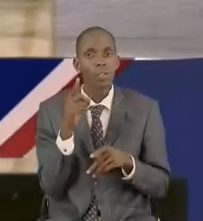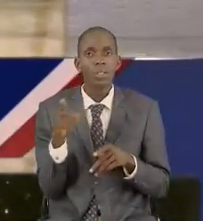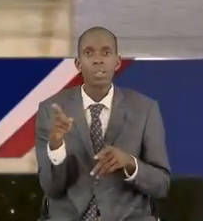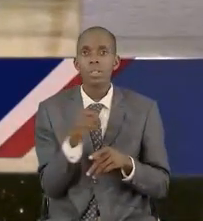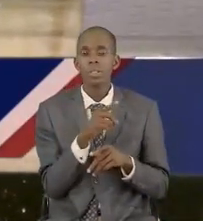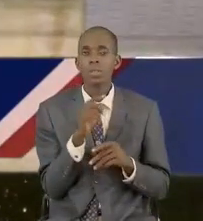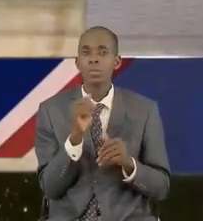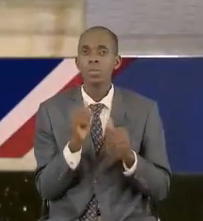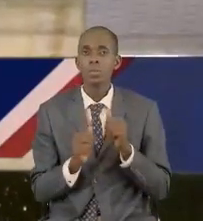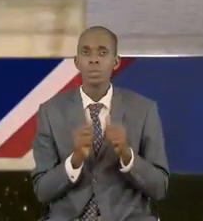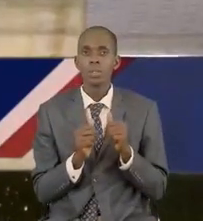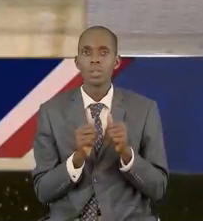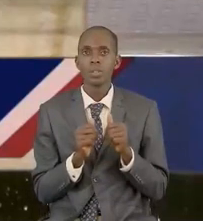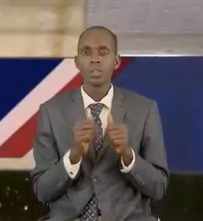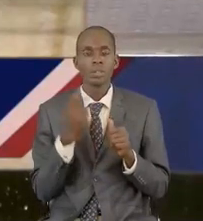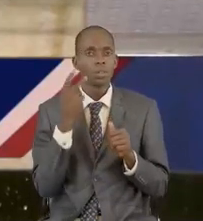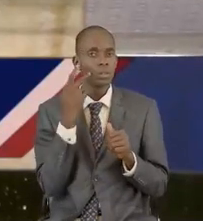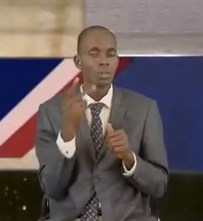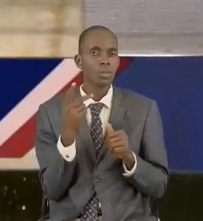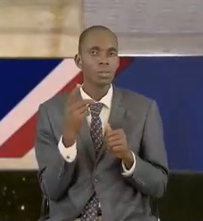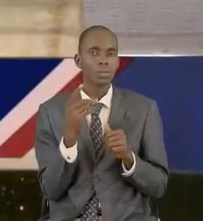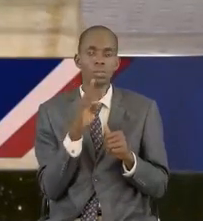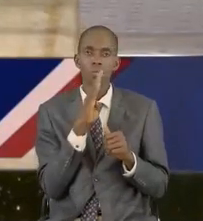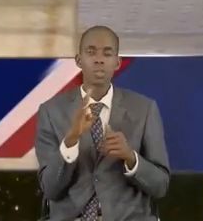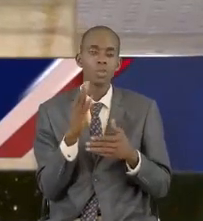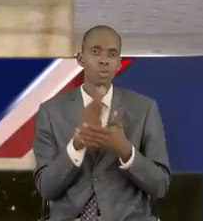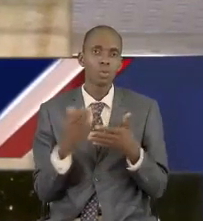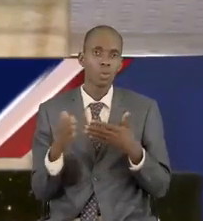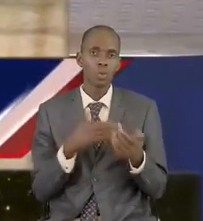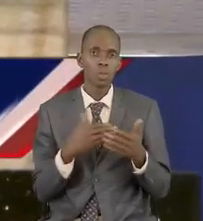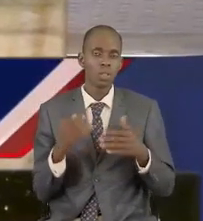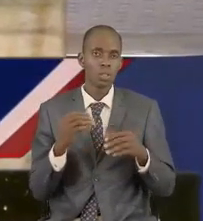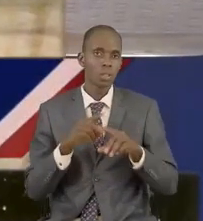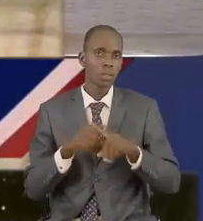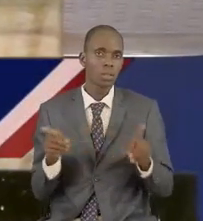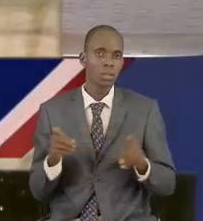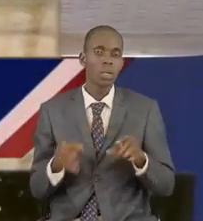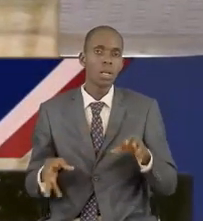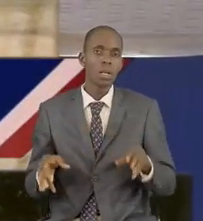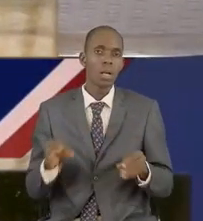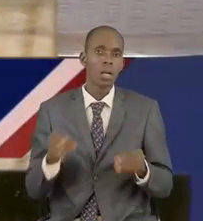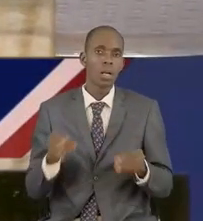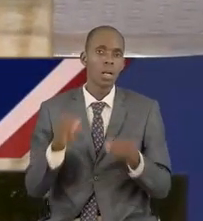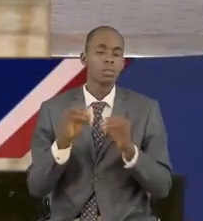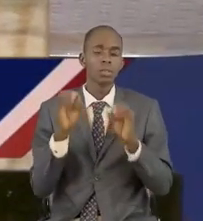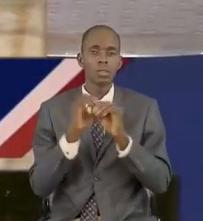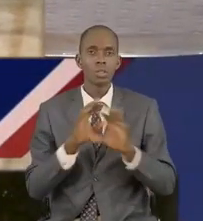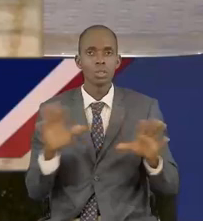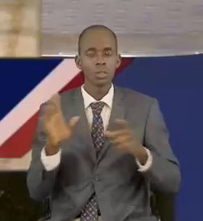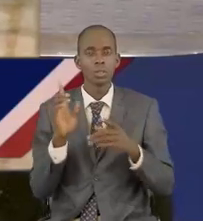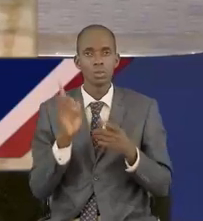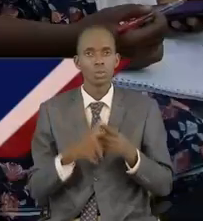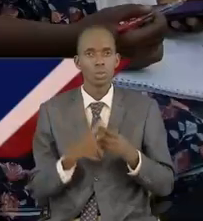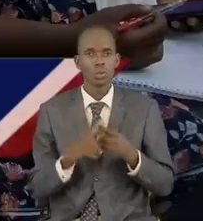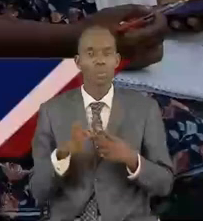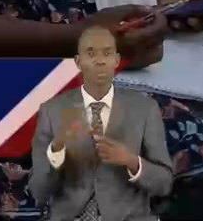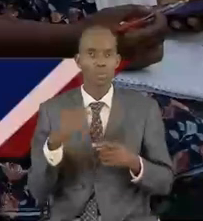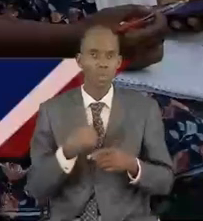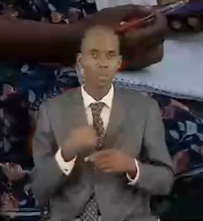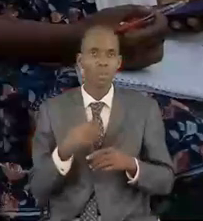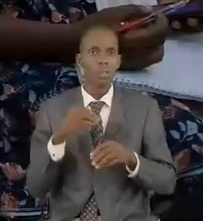considérés ne m'imposait rien verser cette